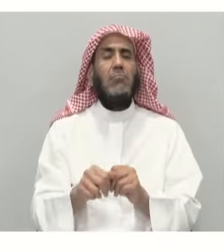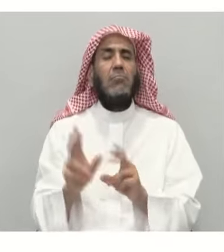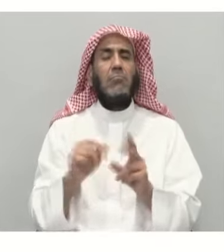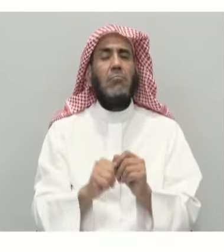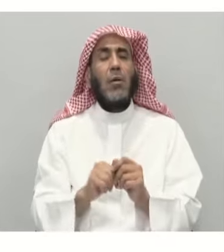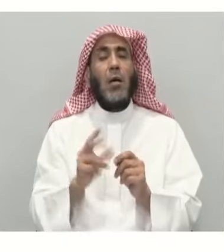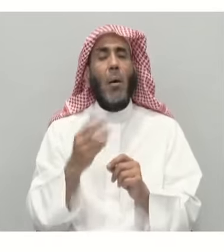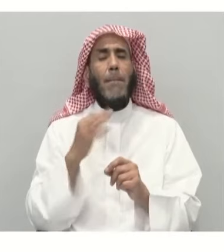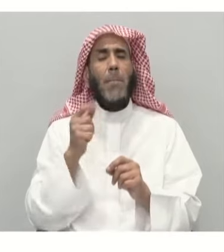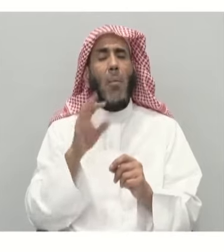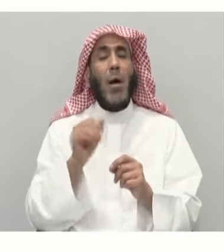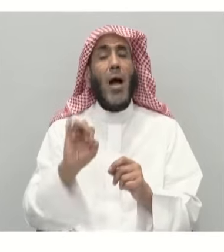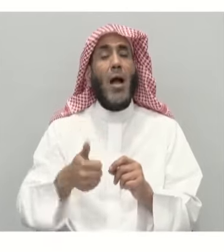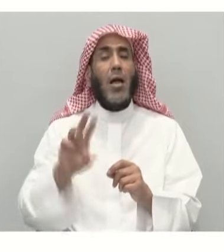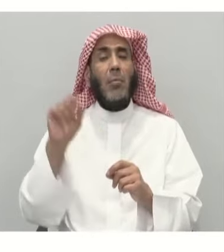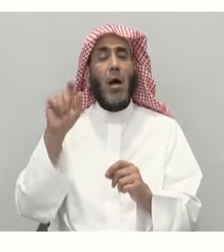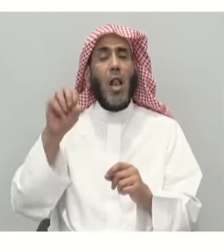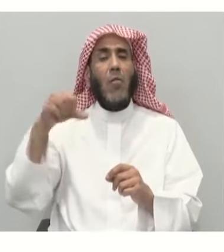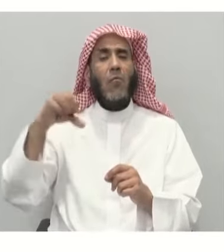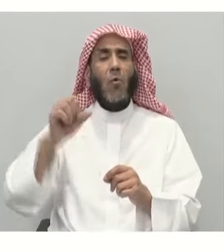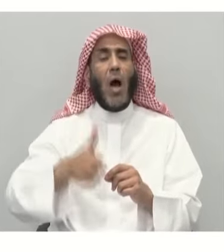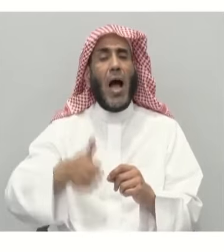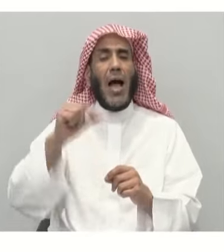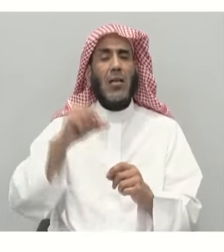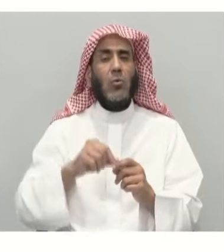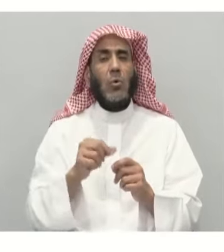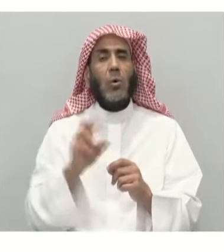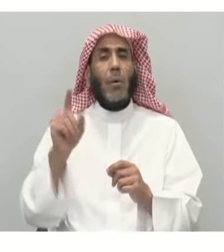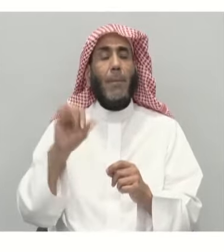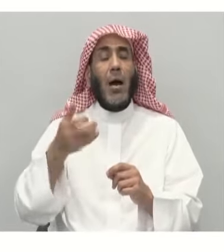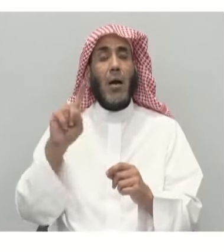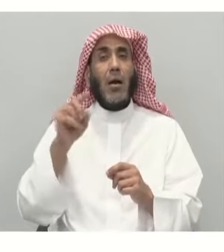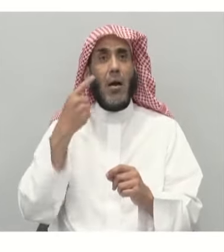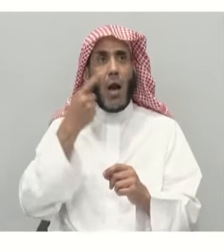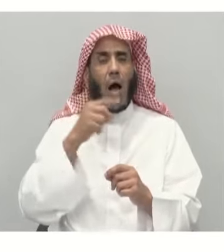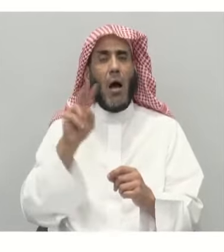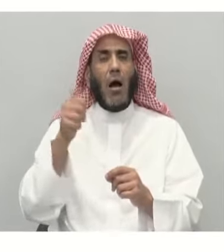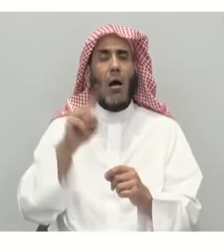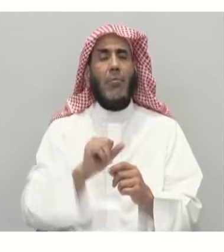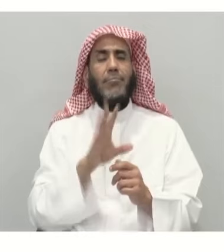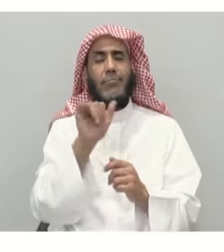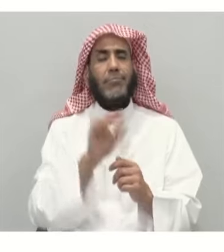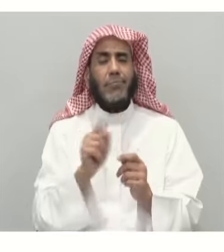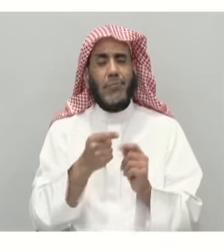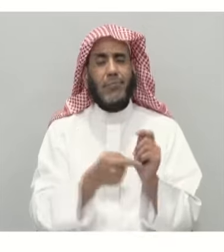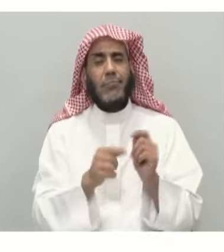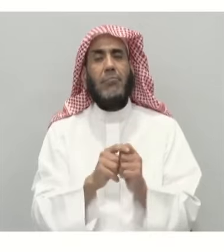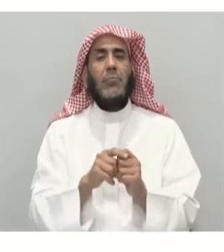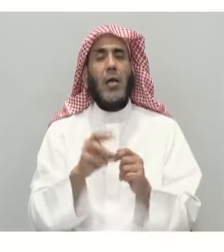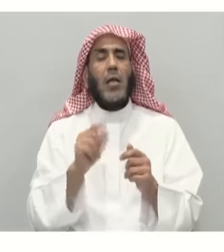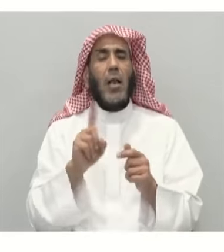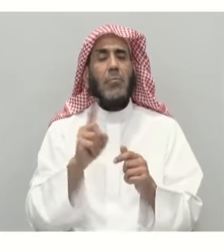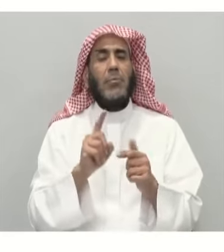وتعالى ما كذب الفؤاد ما راى وتلحظ الخط على لفظه راى هنا فتقول حركه